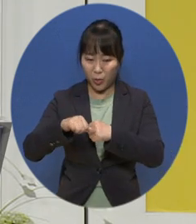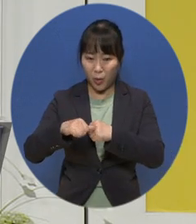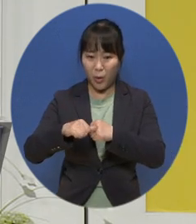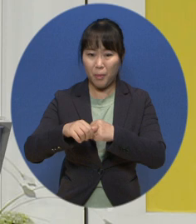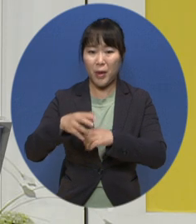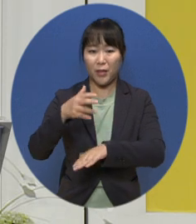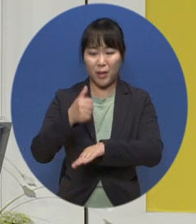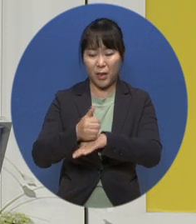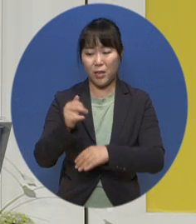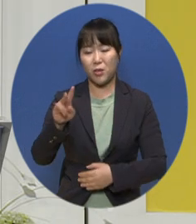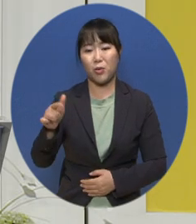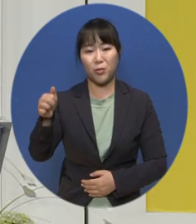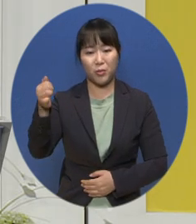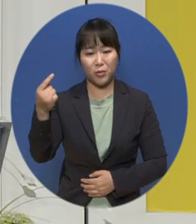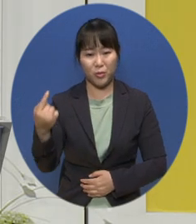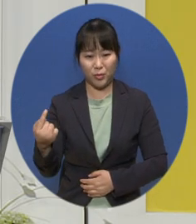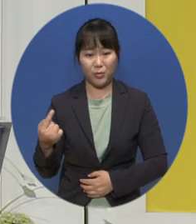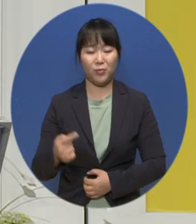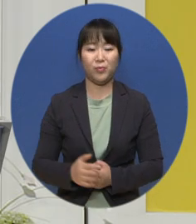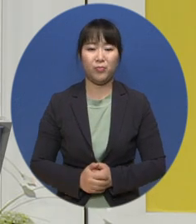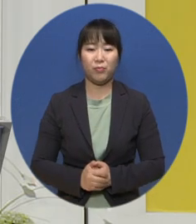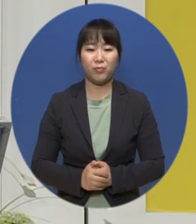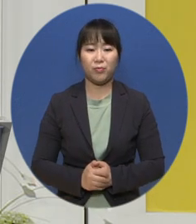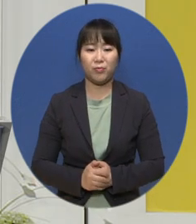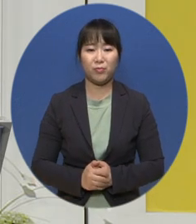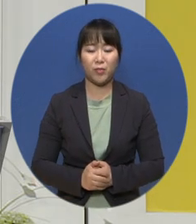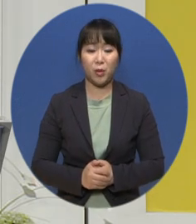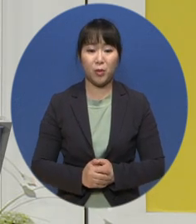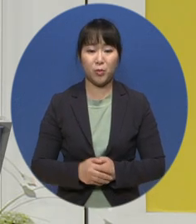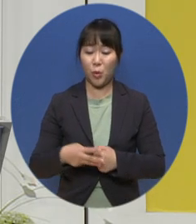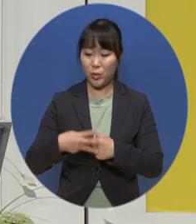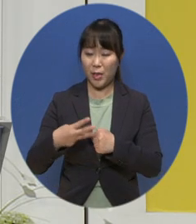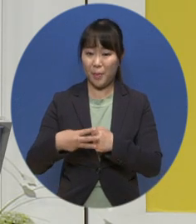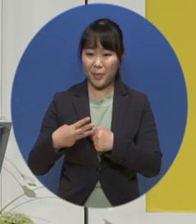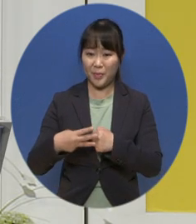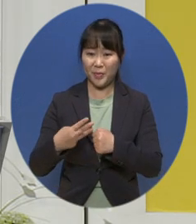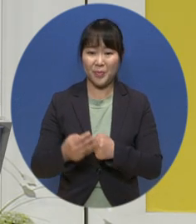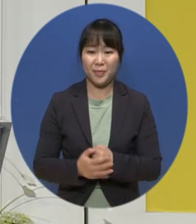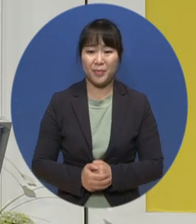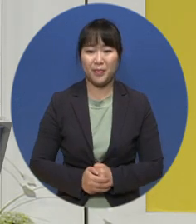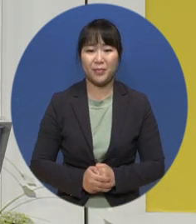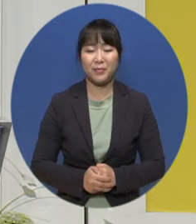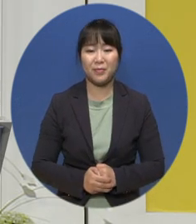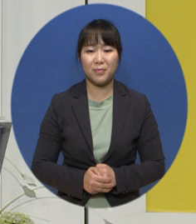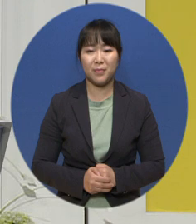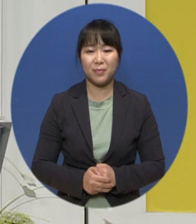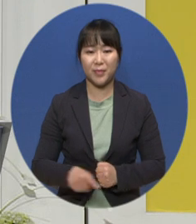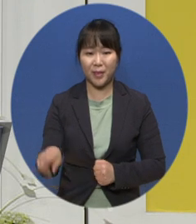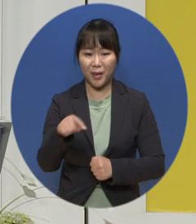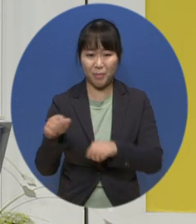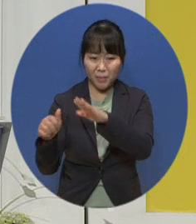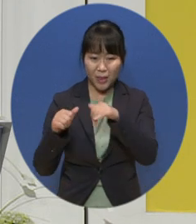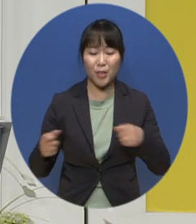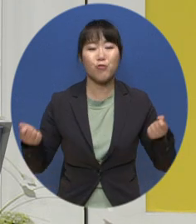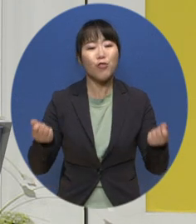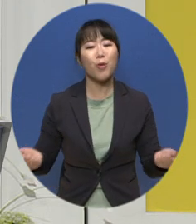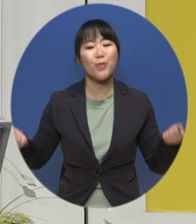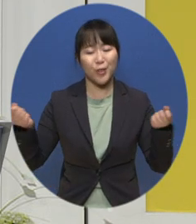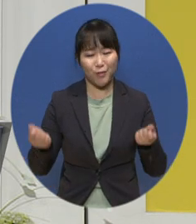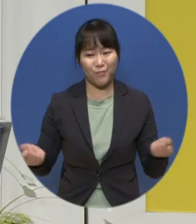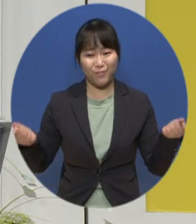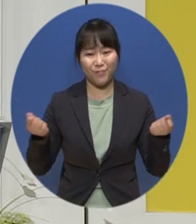음 막내가 이제희 언어라고 해서 그래 이제 초등학교 3학년 되었습니다 그러면 깨 들을 불러 내야죠 이제 줄넘기 시키